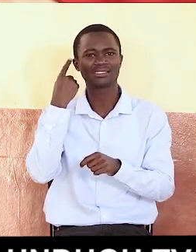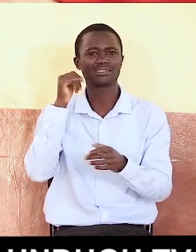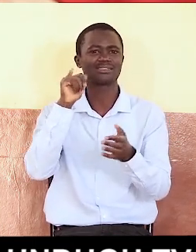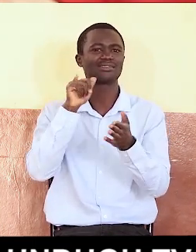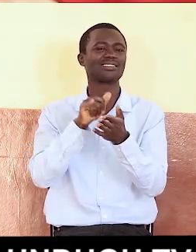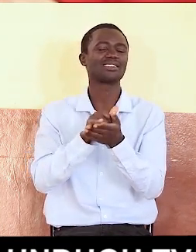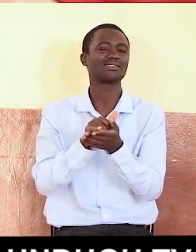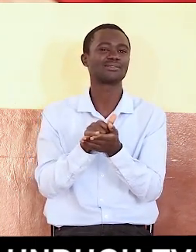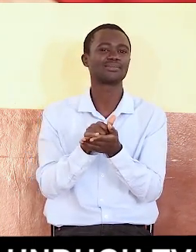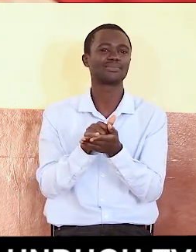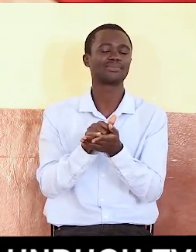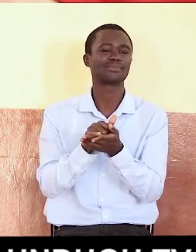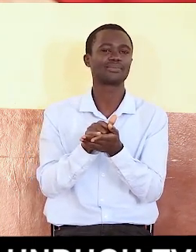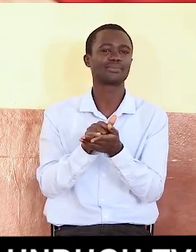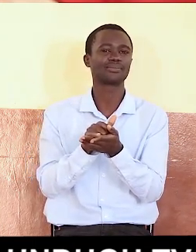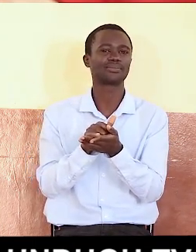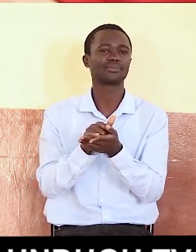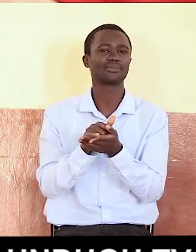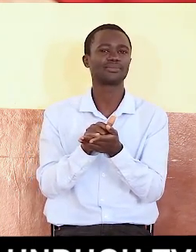kwamba